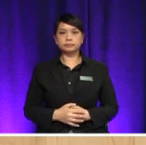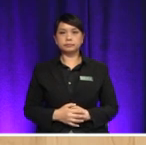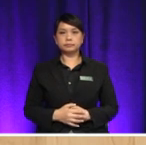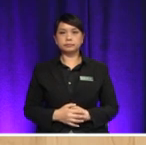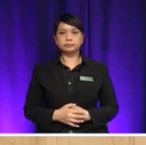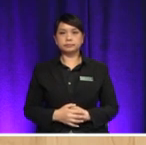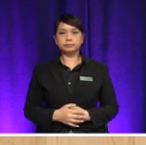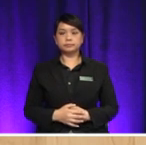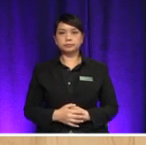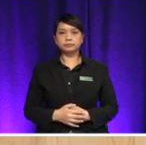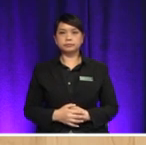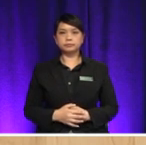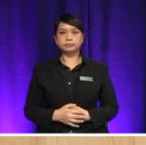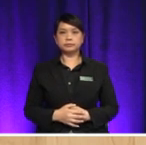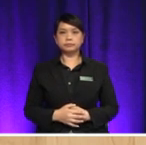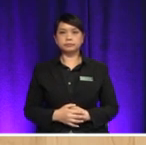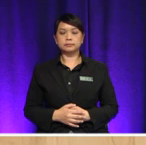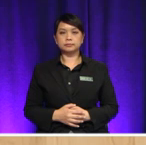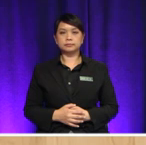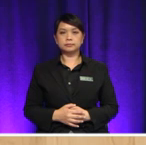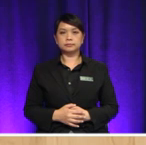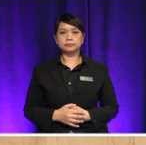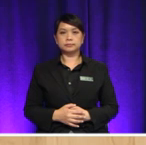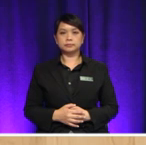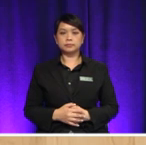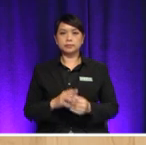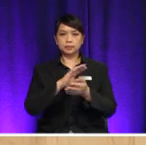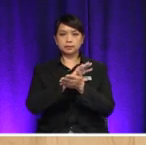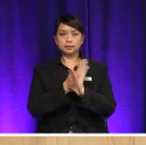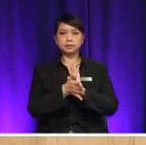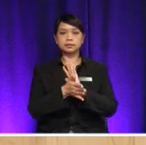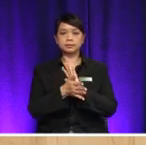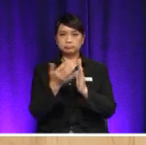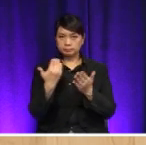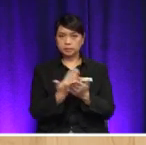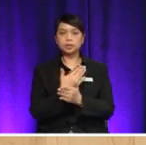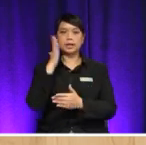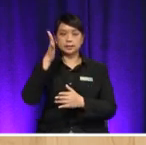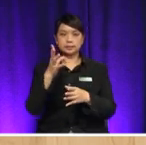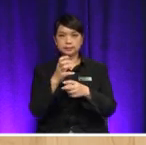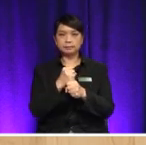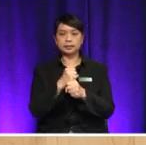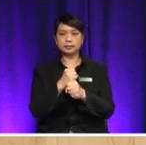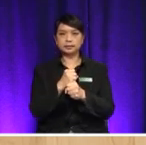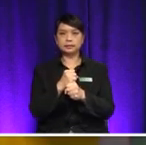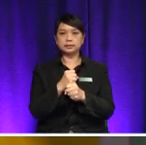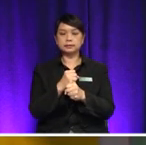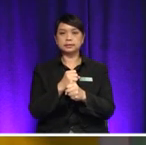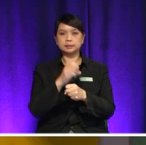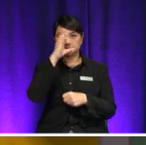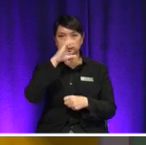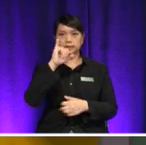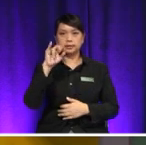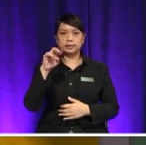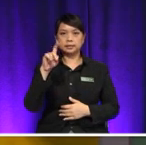dibagikan dengan jumlah pemberat maka kita akan dapat lah indeks gubahan bagi sesuatu bahan oke sebagai